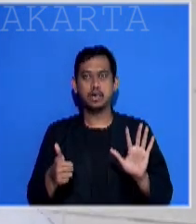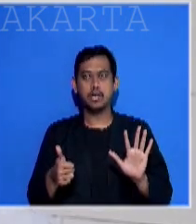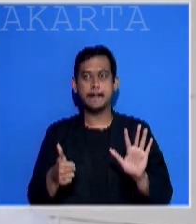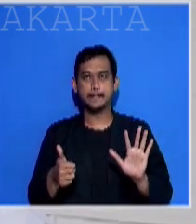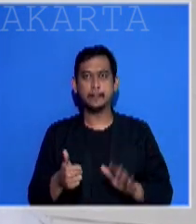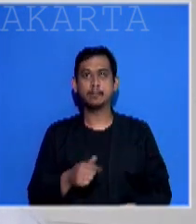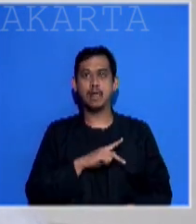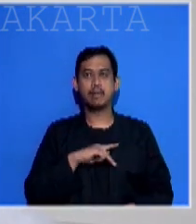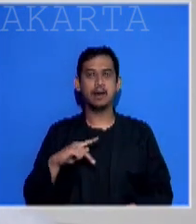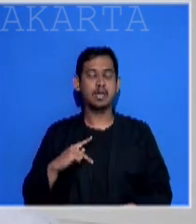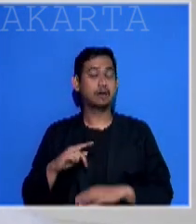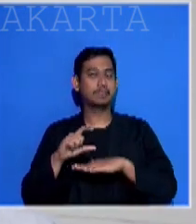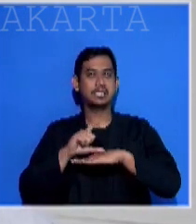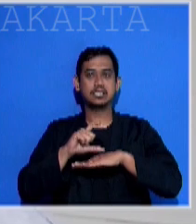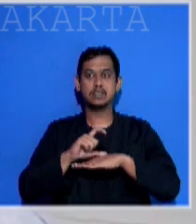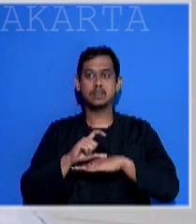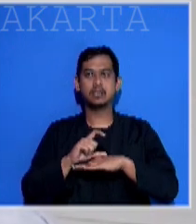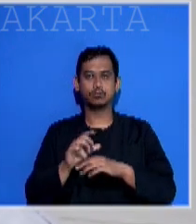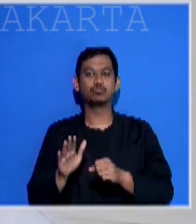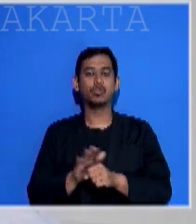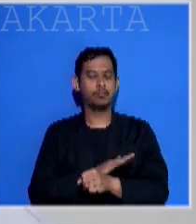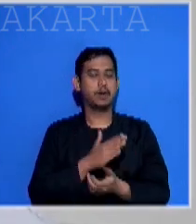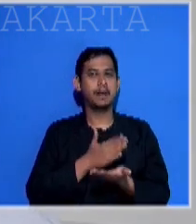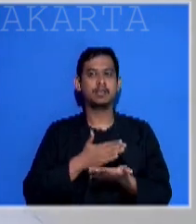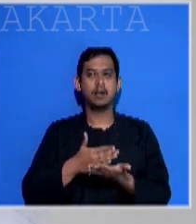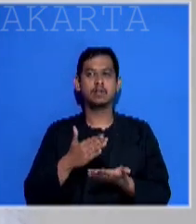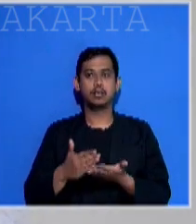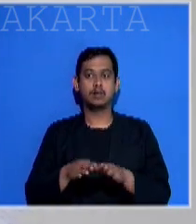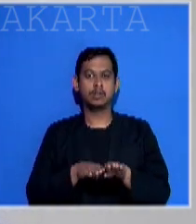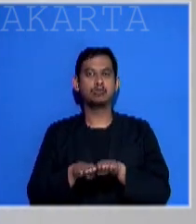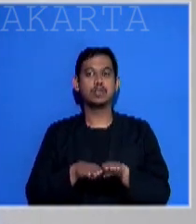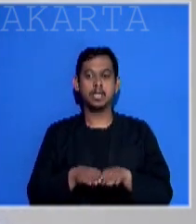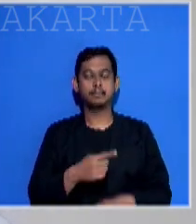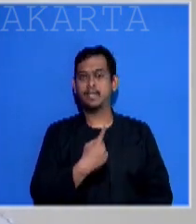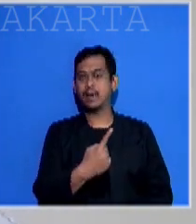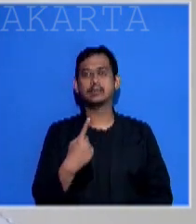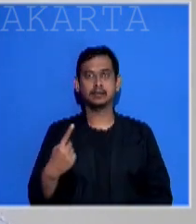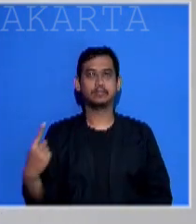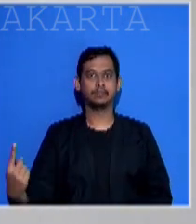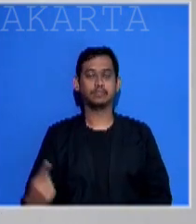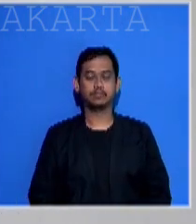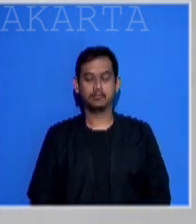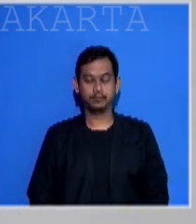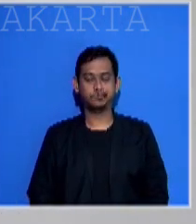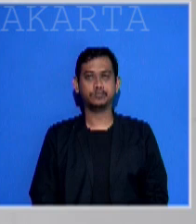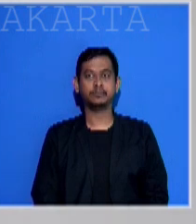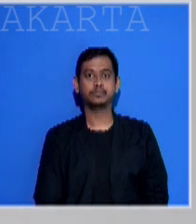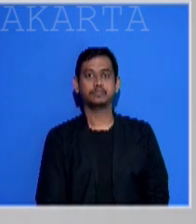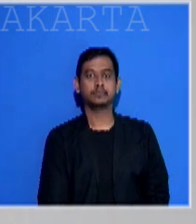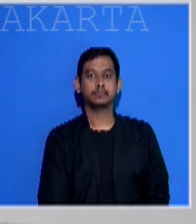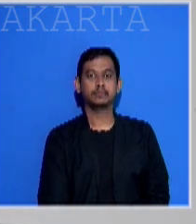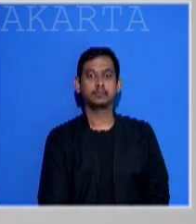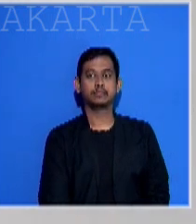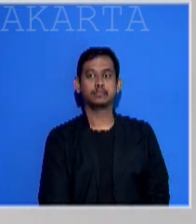masjid setempat tinggal bagi-bagi sesuai dengan bagi bar 1 kilan atau bar 15 Kil ya Tapi